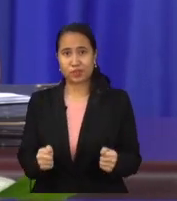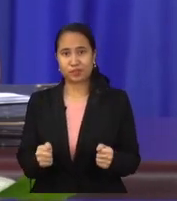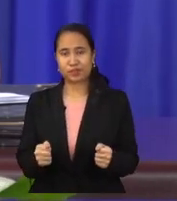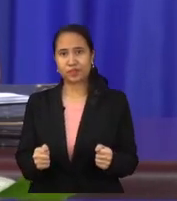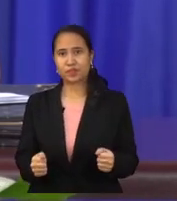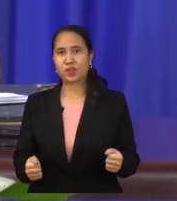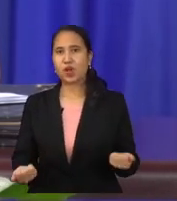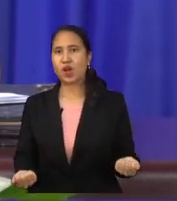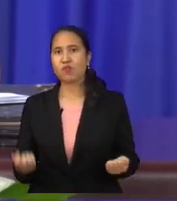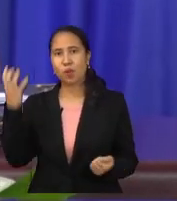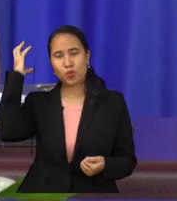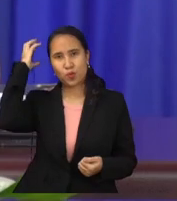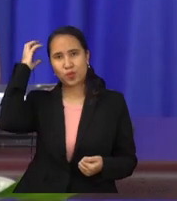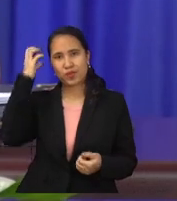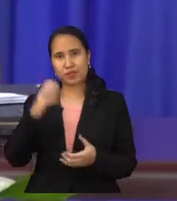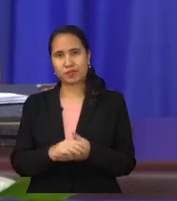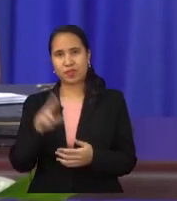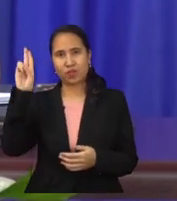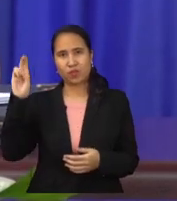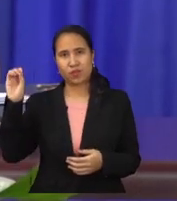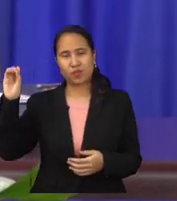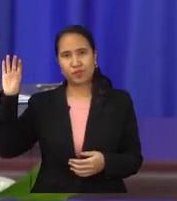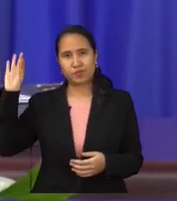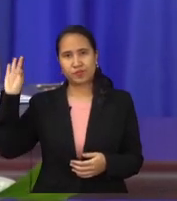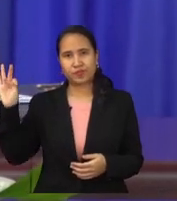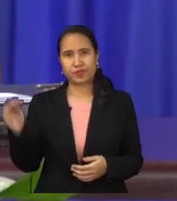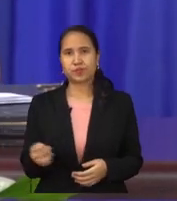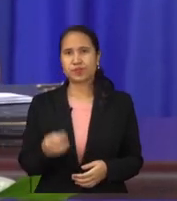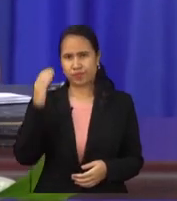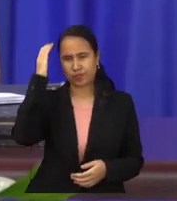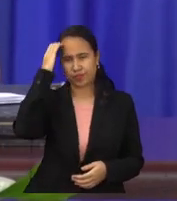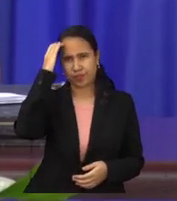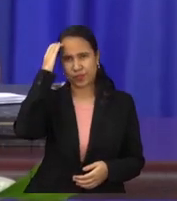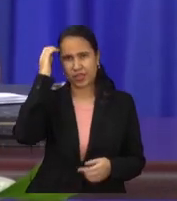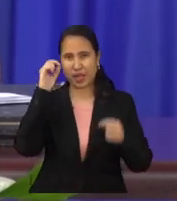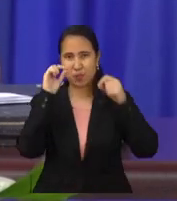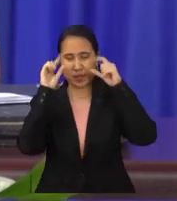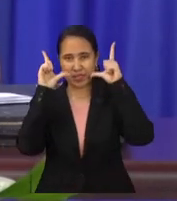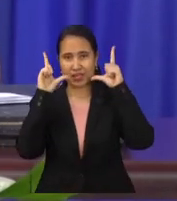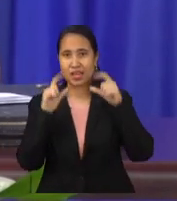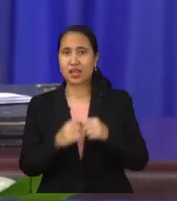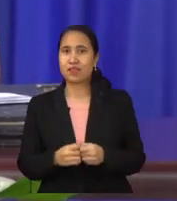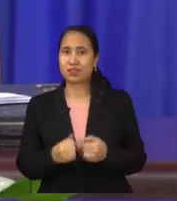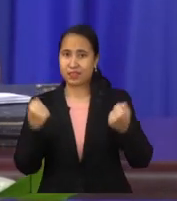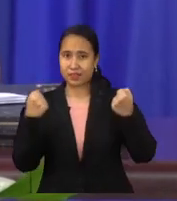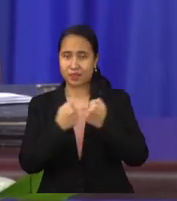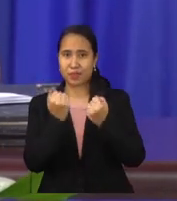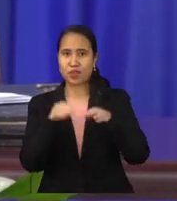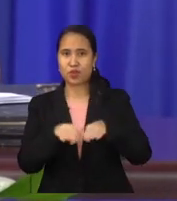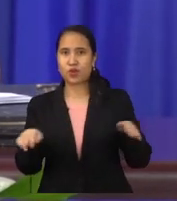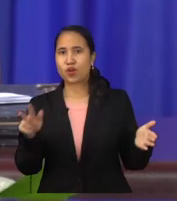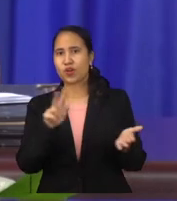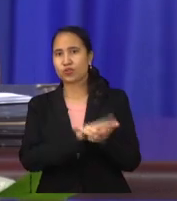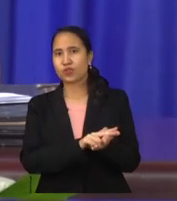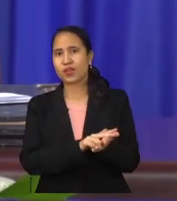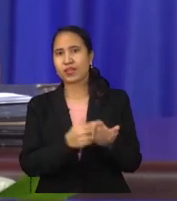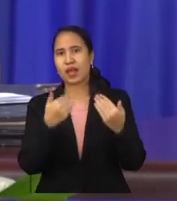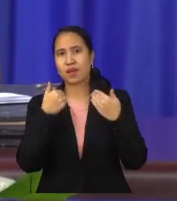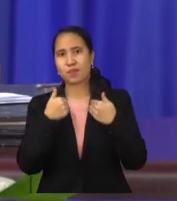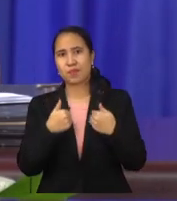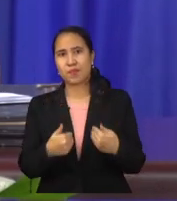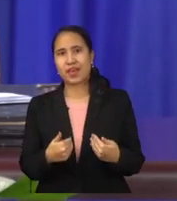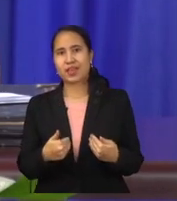dispute. Het Hof is ten slotte van oordeel dat voornoemde strijdigheid met de grondwet en